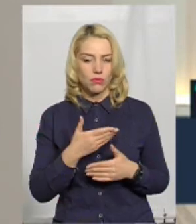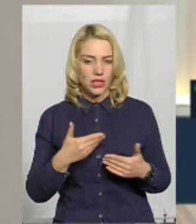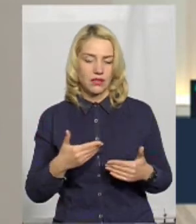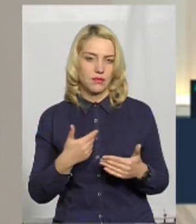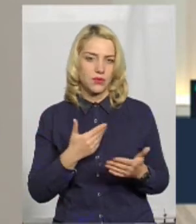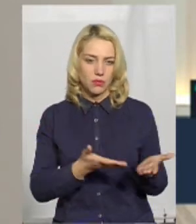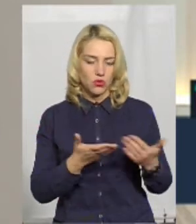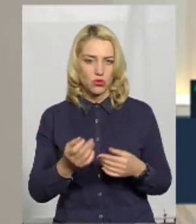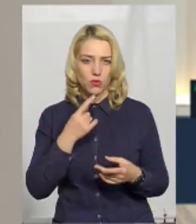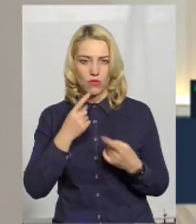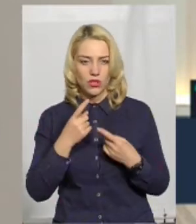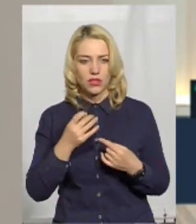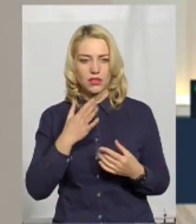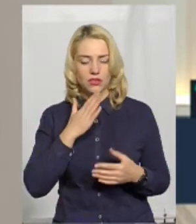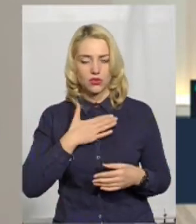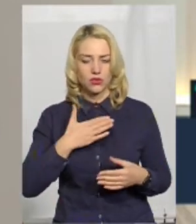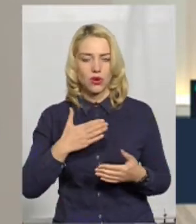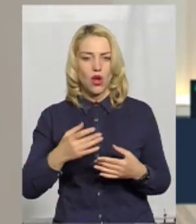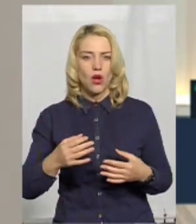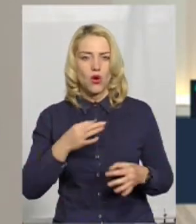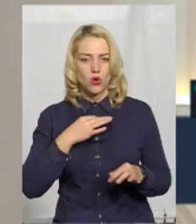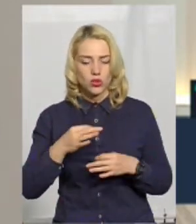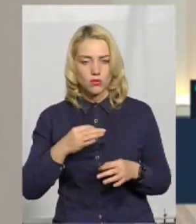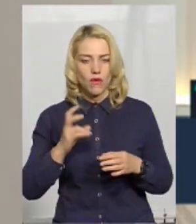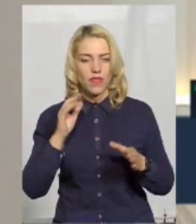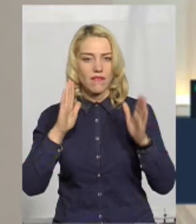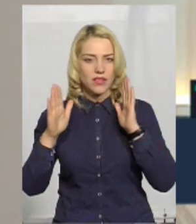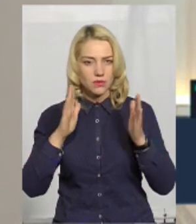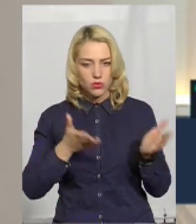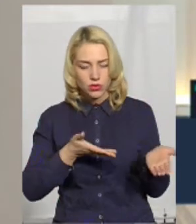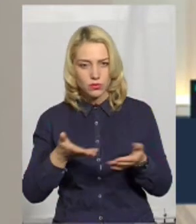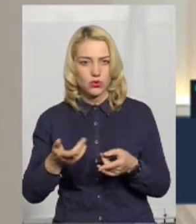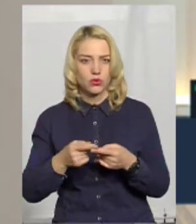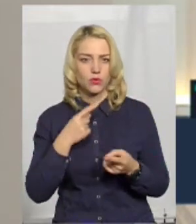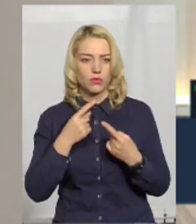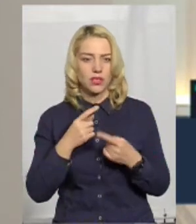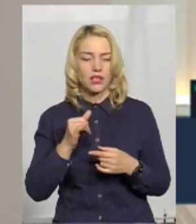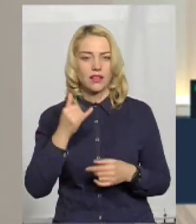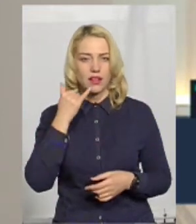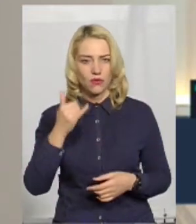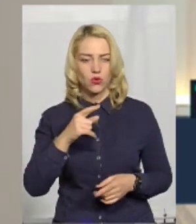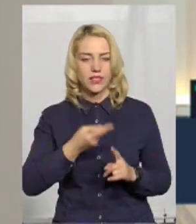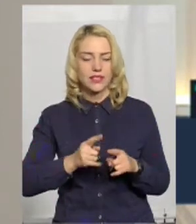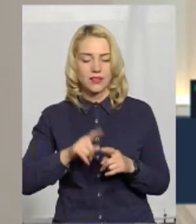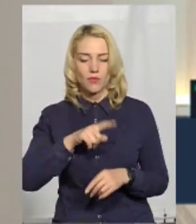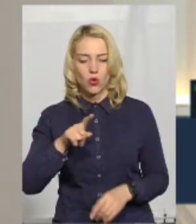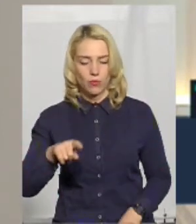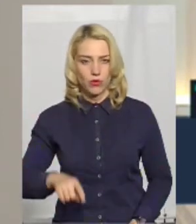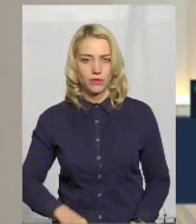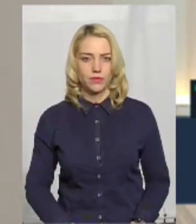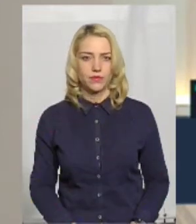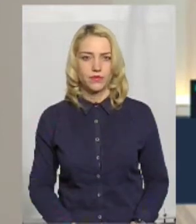розмови у мережі Facebook, а також телефонуйте за номером, який ви бачите на екрані.